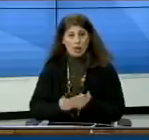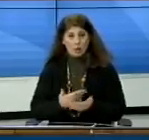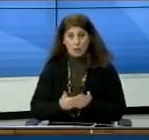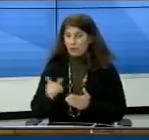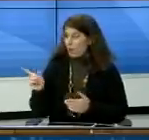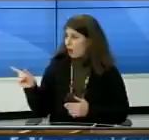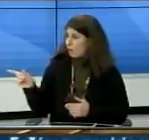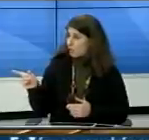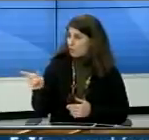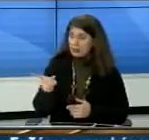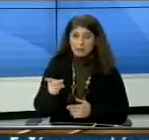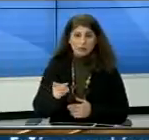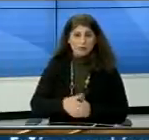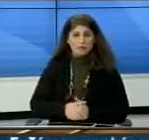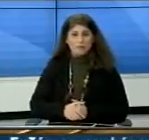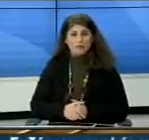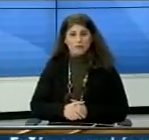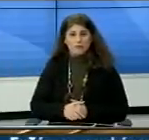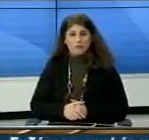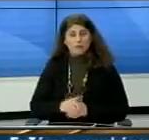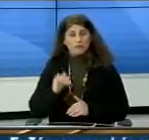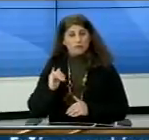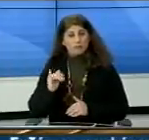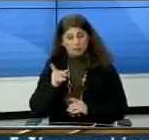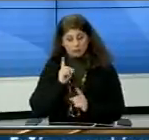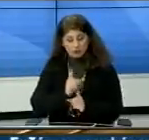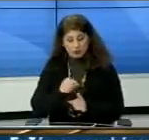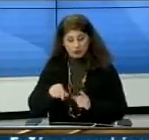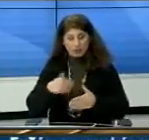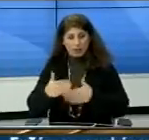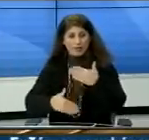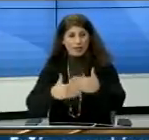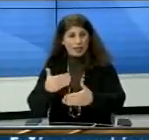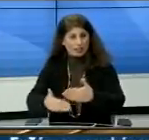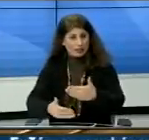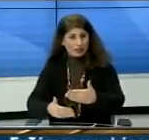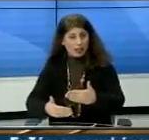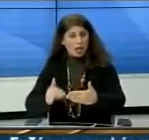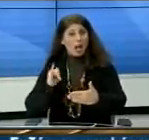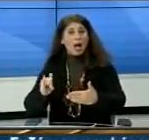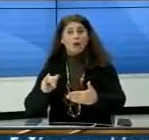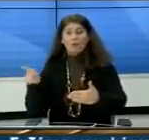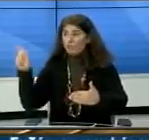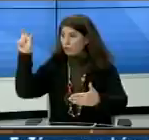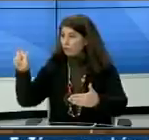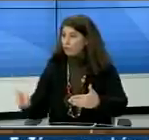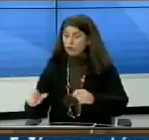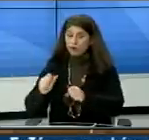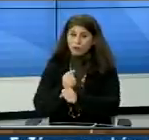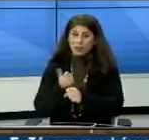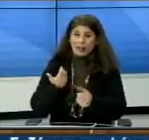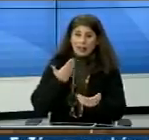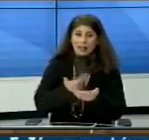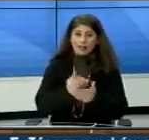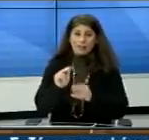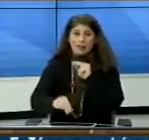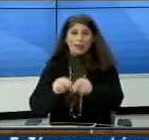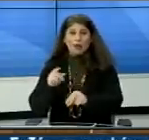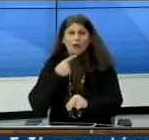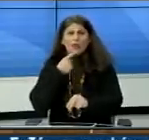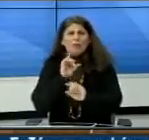εσάς, ότι ακόμα και στη συγκεκριμένη διαδικασία, ακόμα και όταν επιμένετε στο αίτημά σας για εκλογές, δεν είπατε